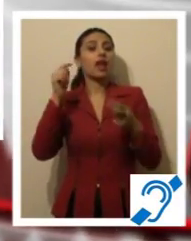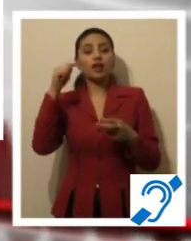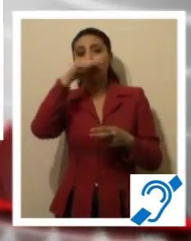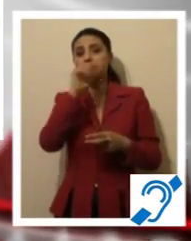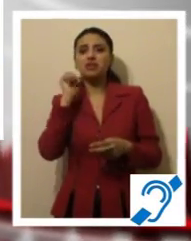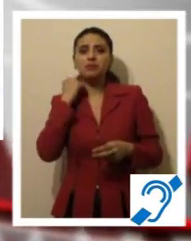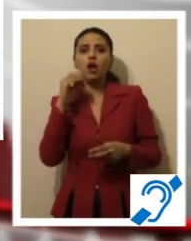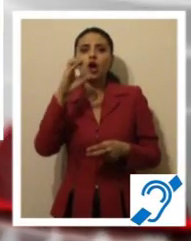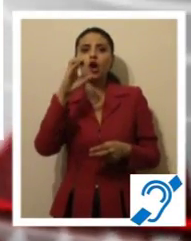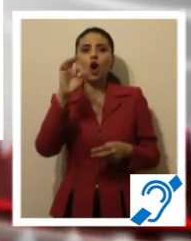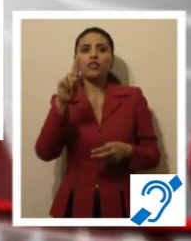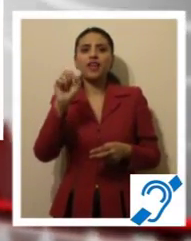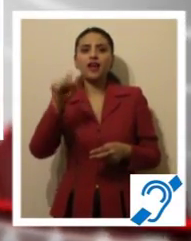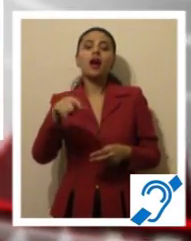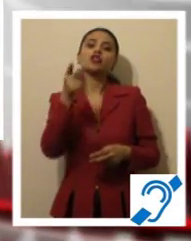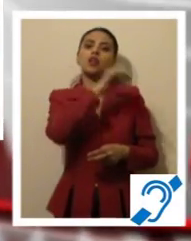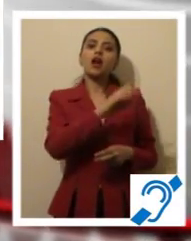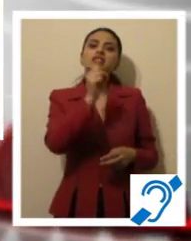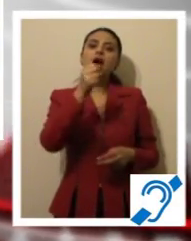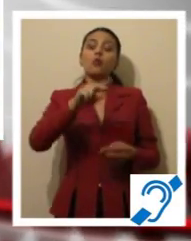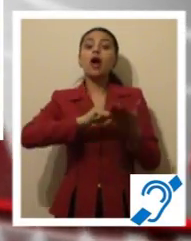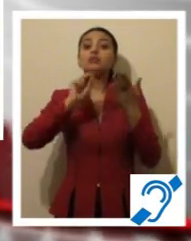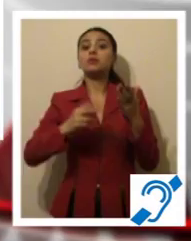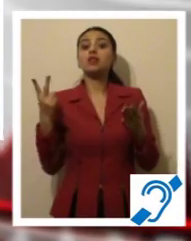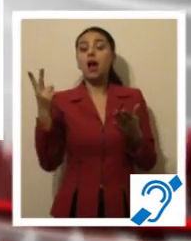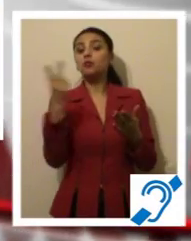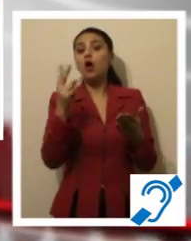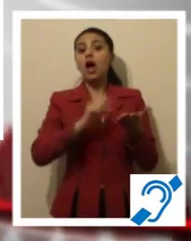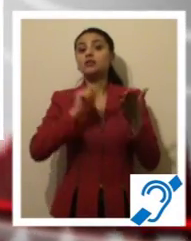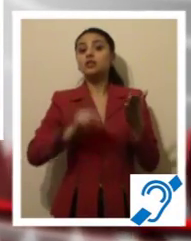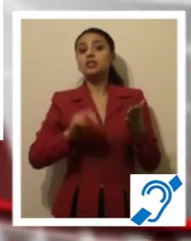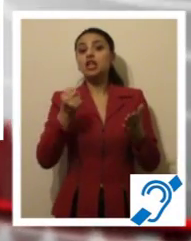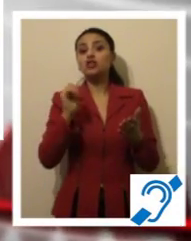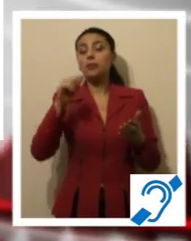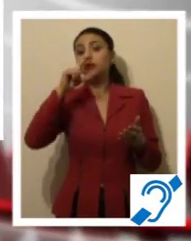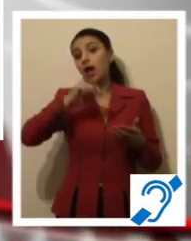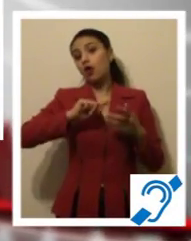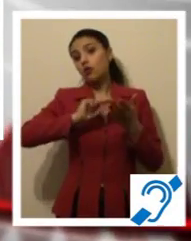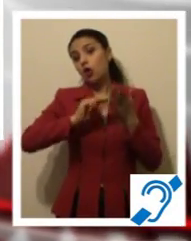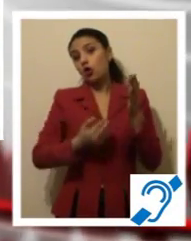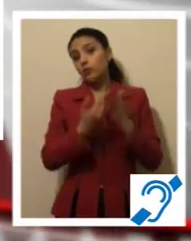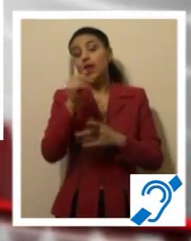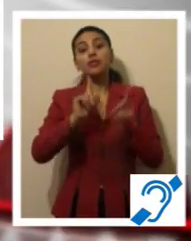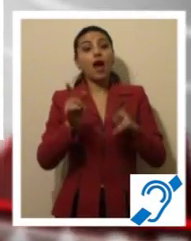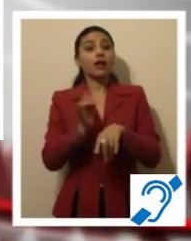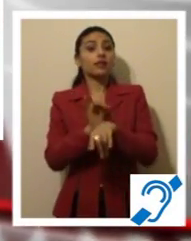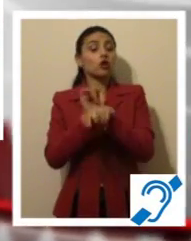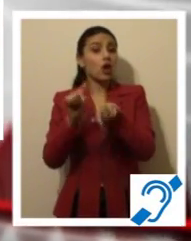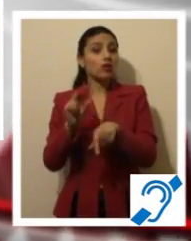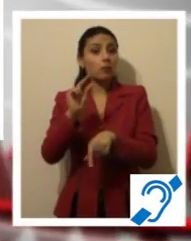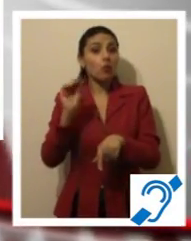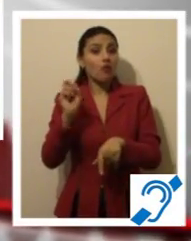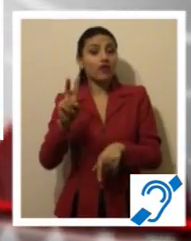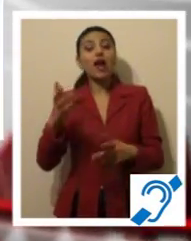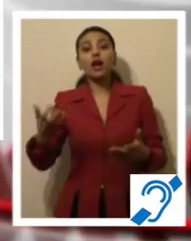Cotigă și Bogdan Stancu, cei doi fundași semnând în această perioadă de vacanță cu SCM Pitești. De urmărit dacă managerul general Alexandru Popovic va